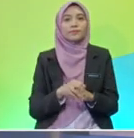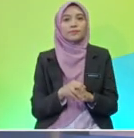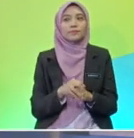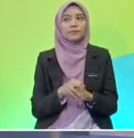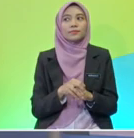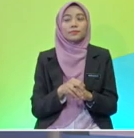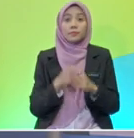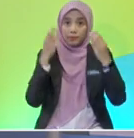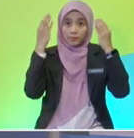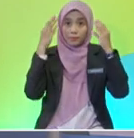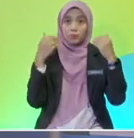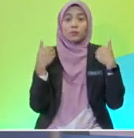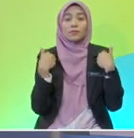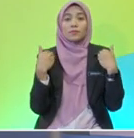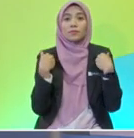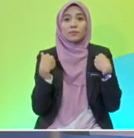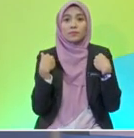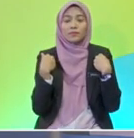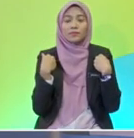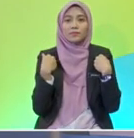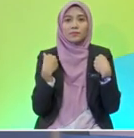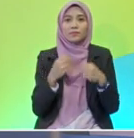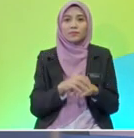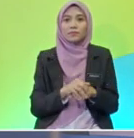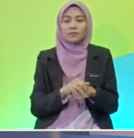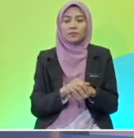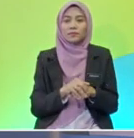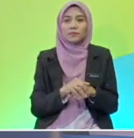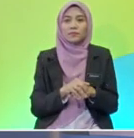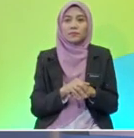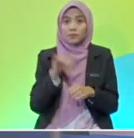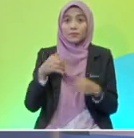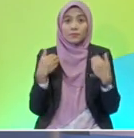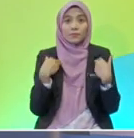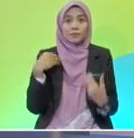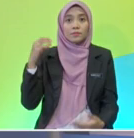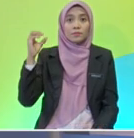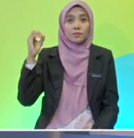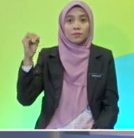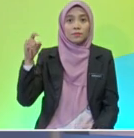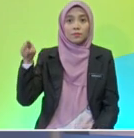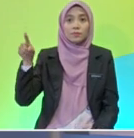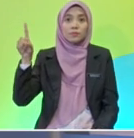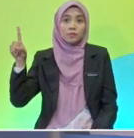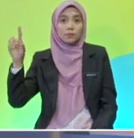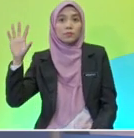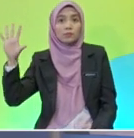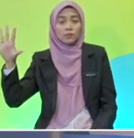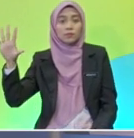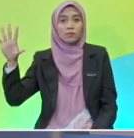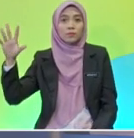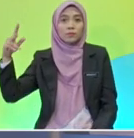sebungkus kacang yang gizi yang adalah sifat puluhan satu lima keju